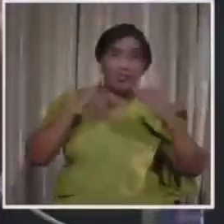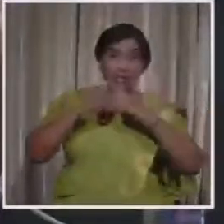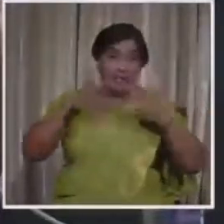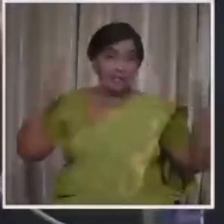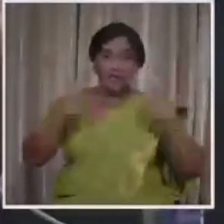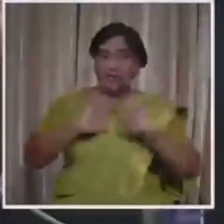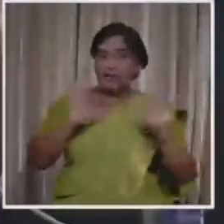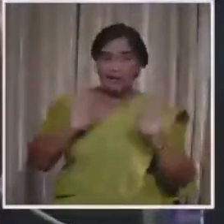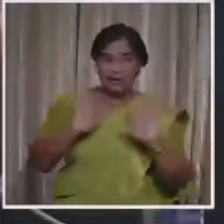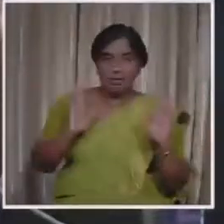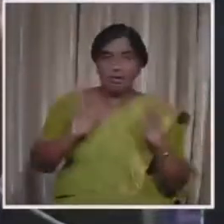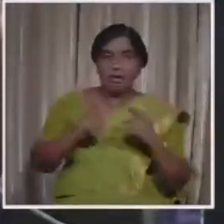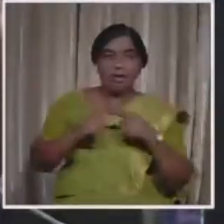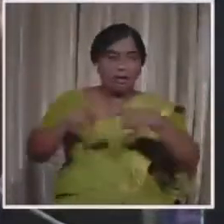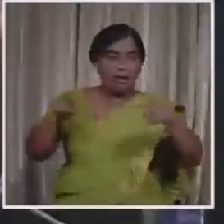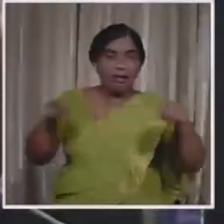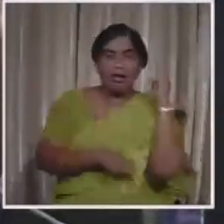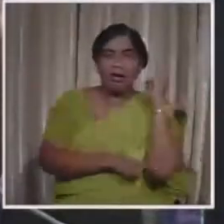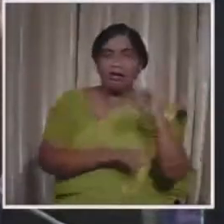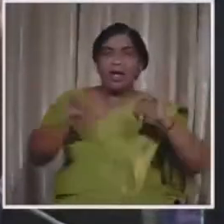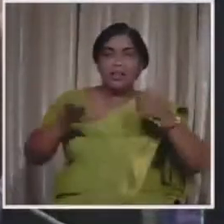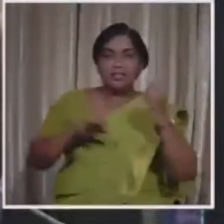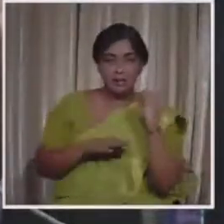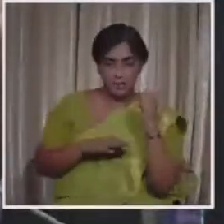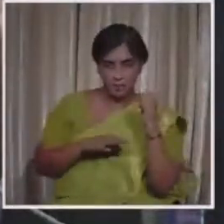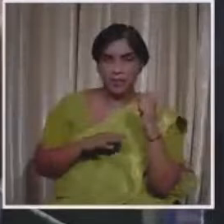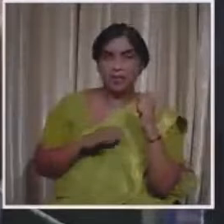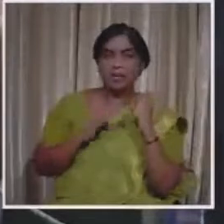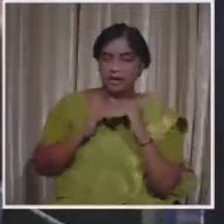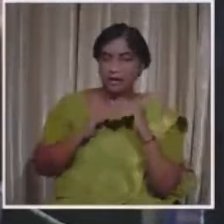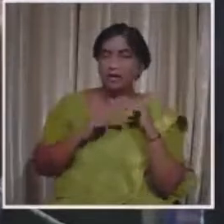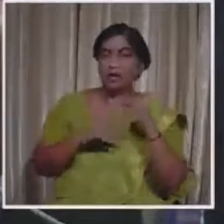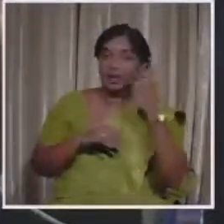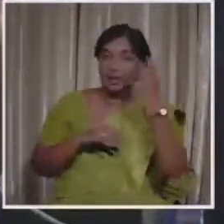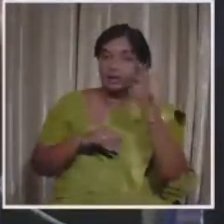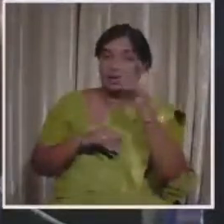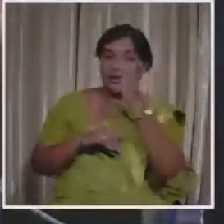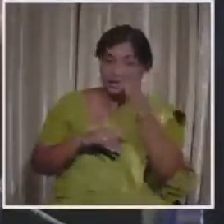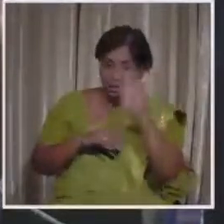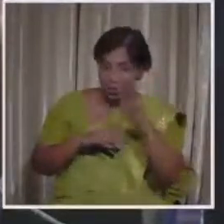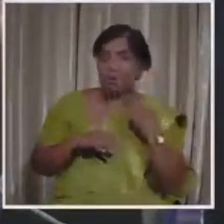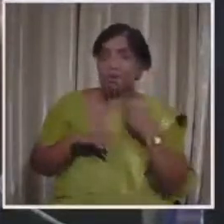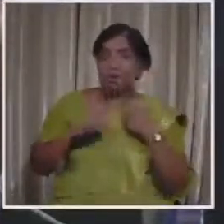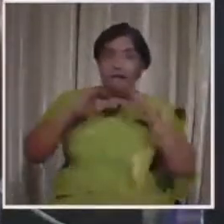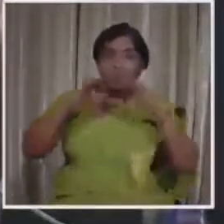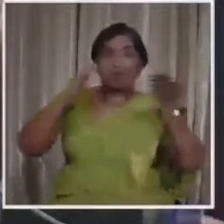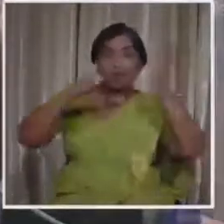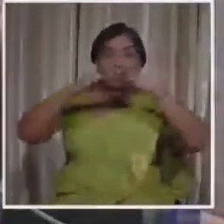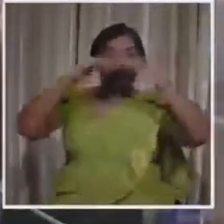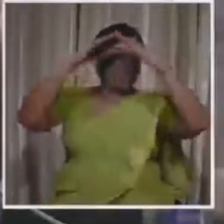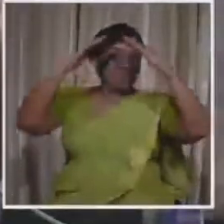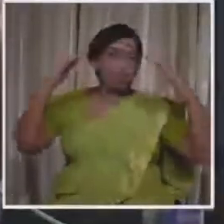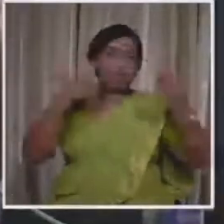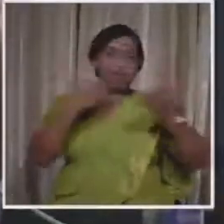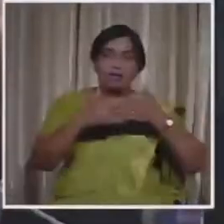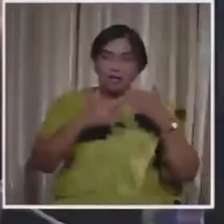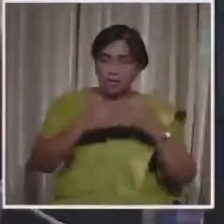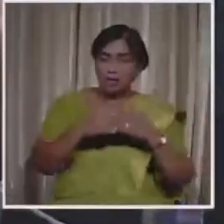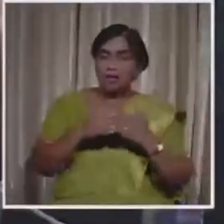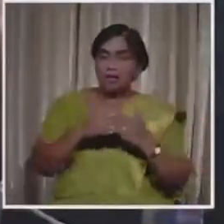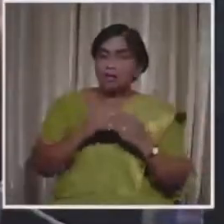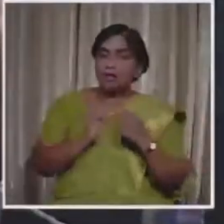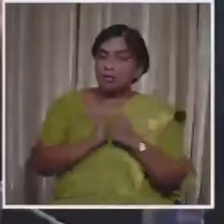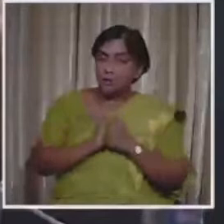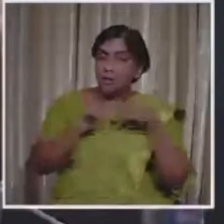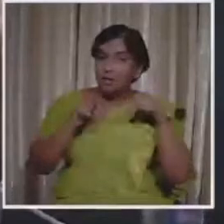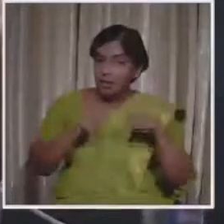ගරු කතානායකතුමනි වර්ගාඩි 650යි තියෙන්නේ. ඊට පස්සේ මම 2014 දී මගේ ගෙදර මම වහලේ හදා ගන්නවා. ගරු කතානායකතුමනි